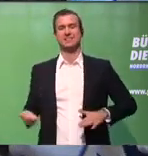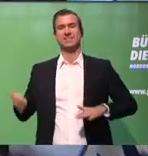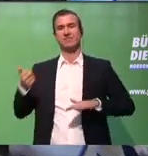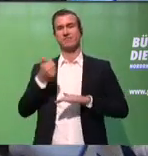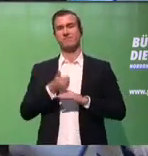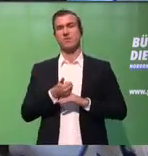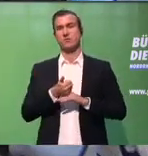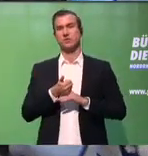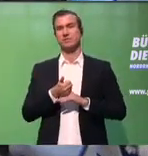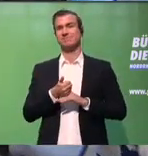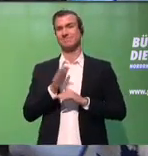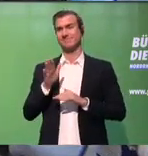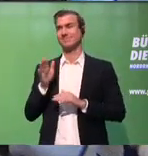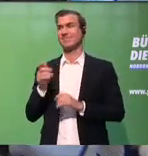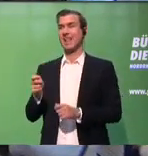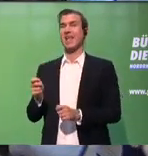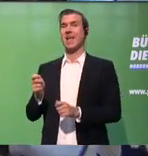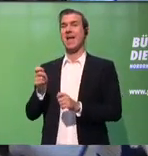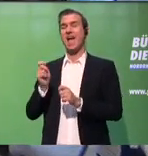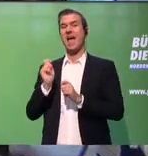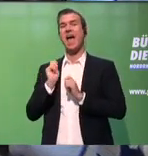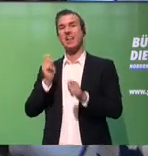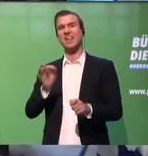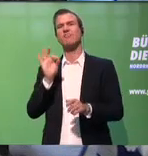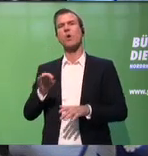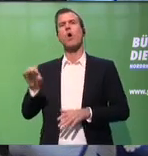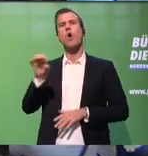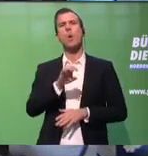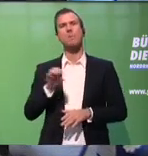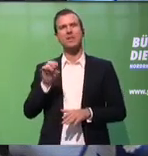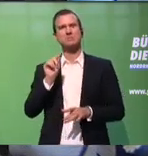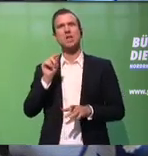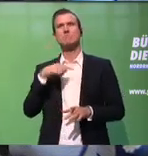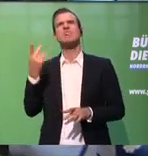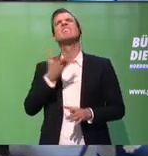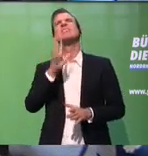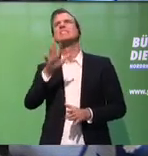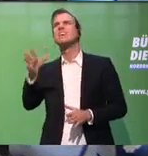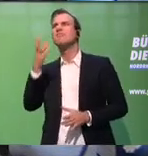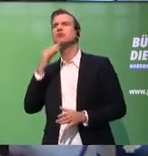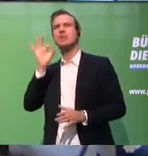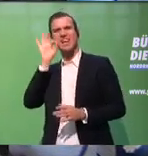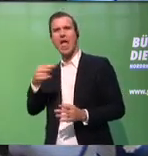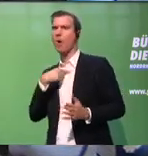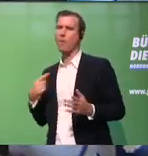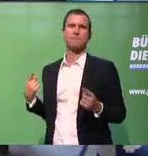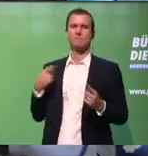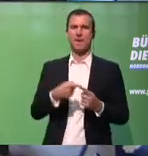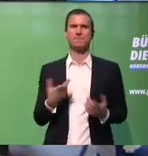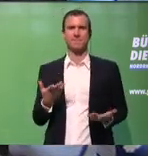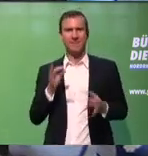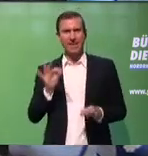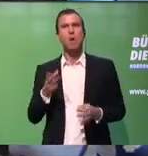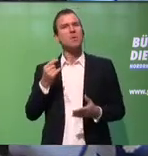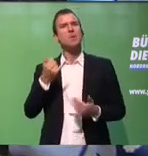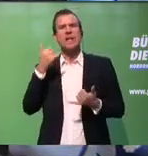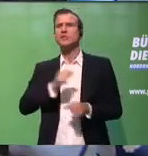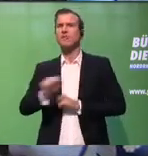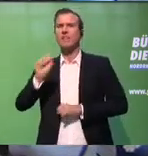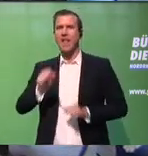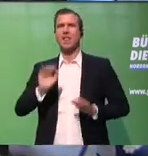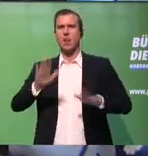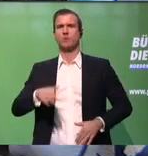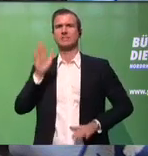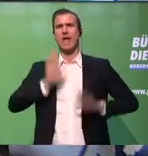hat mit dem Antrag wohl den europäischen Nerv von uns und euch Delegierten hier getroffen und wir können direkt zur Abstimmung